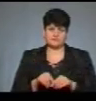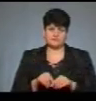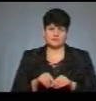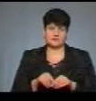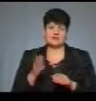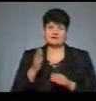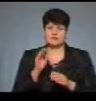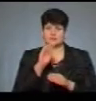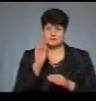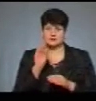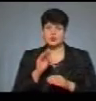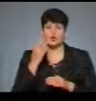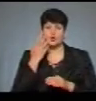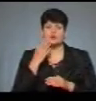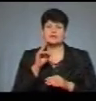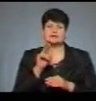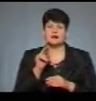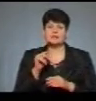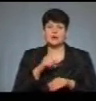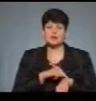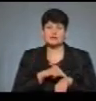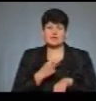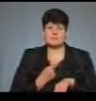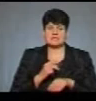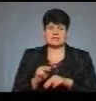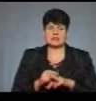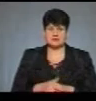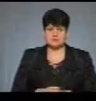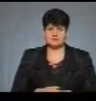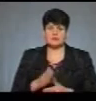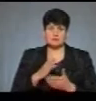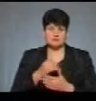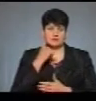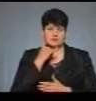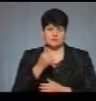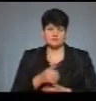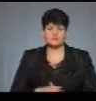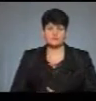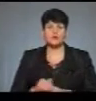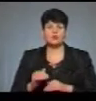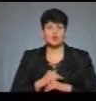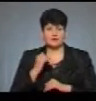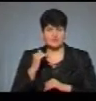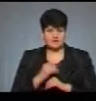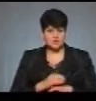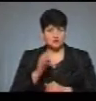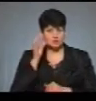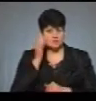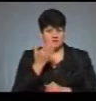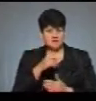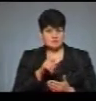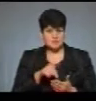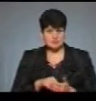таблиця, де розписано, коли дати і години майстер-класів. Маємо телефонний дзвінок. Доброго вечора. Ми слухаємо ваше